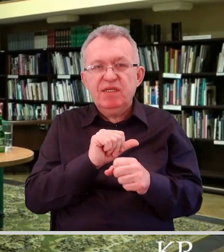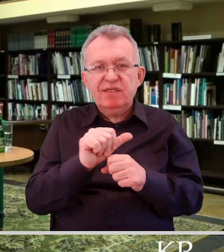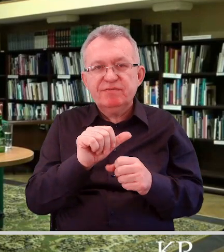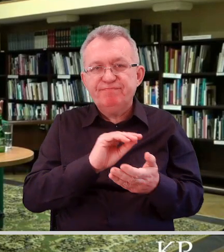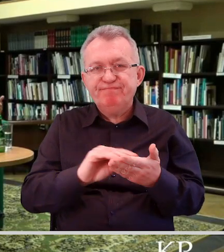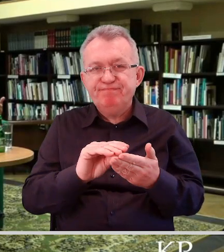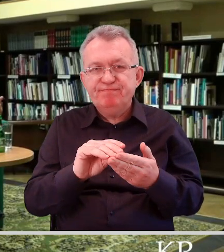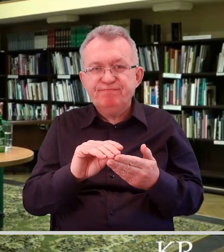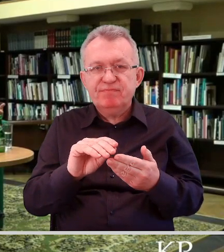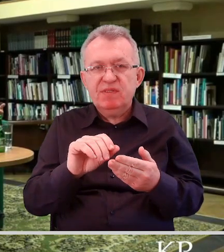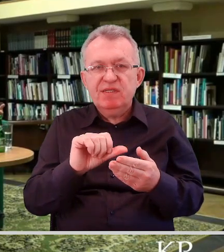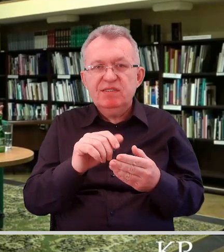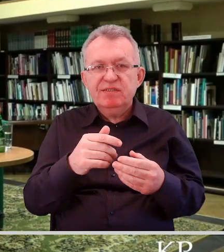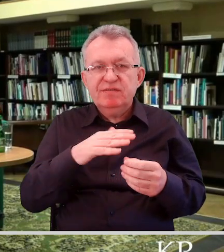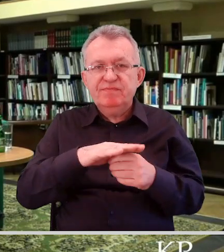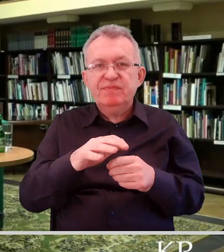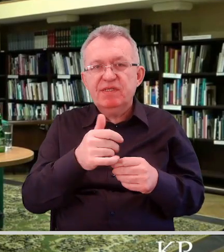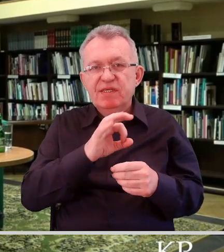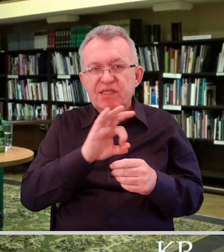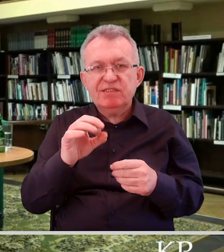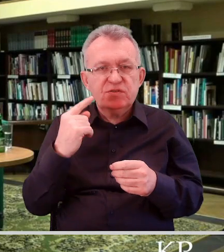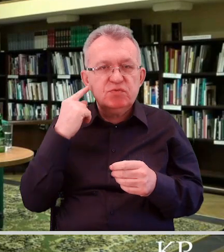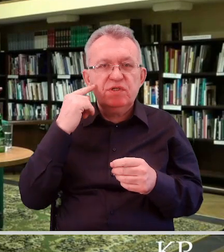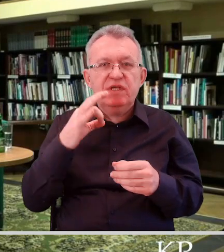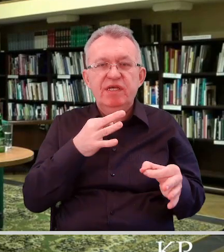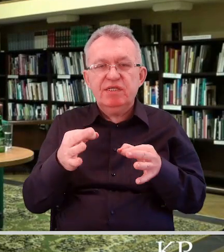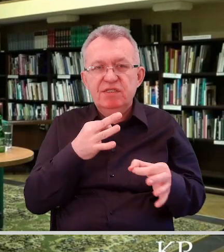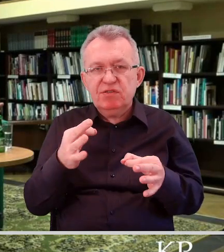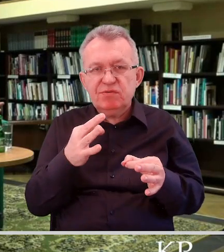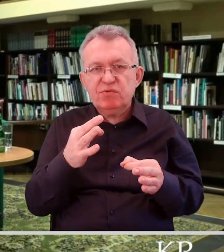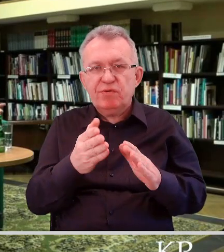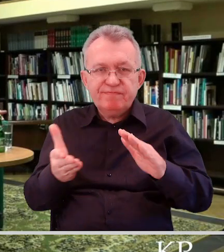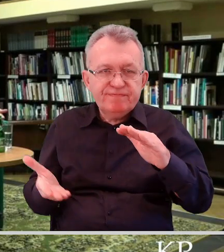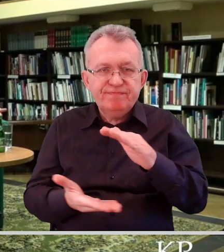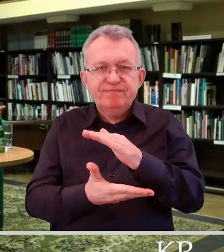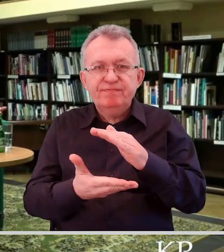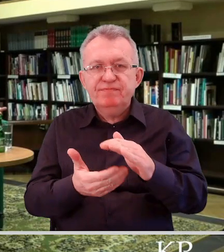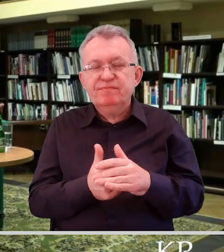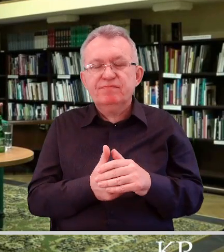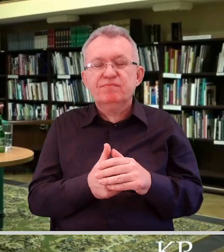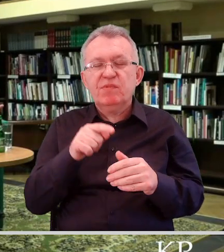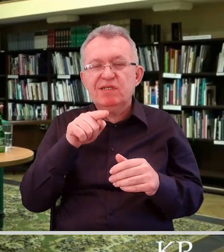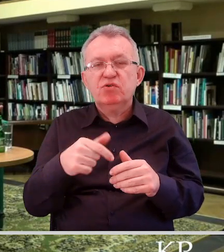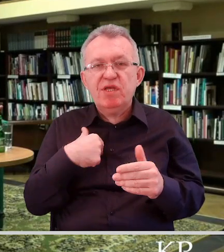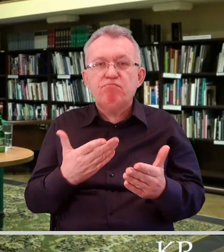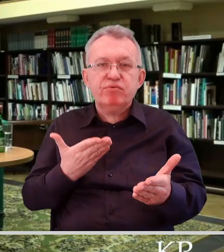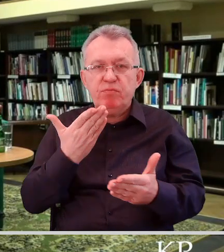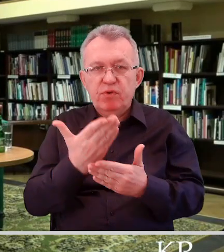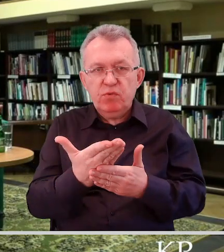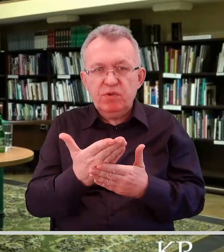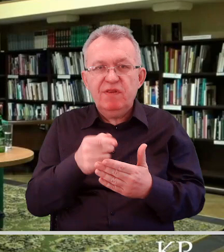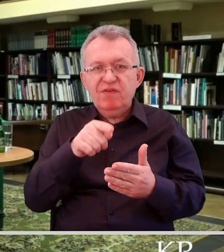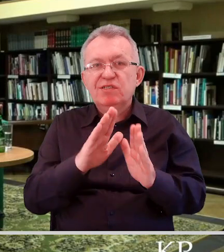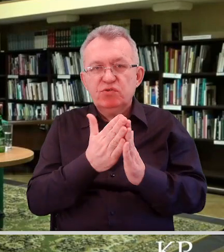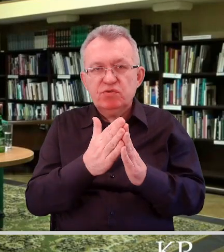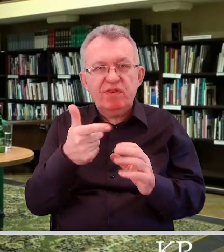literacki z zamurowaną rzeką, to jest takie odsłuchiwanie historii spod spodu. Także to, co ja proponuję w tej